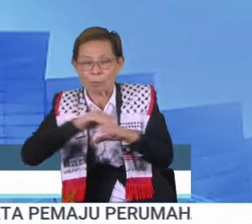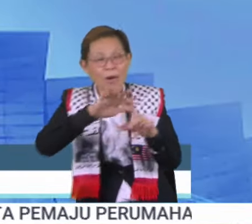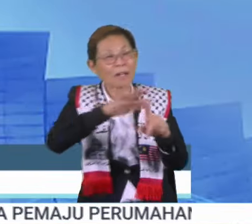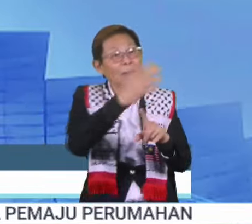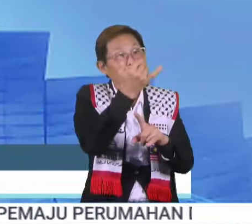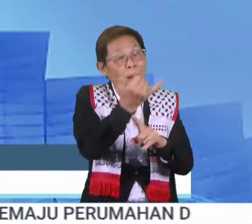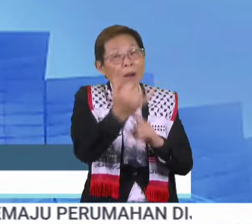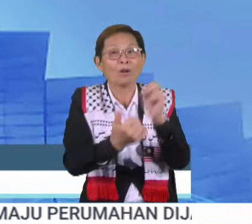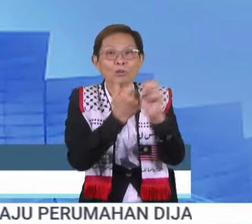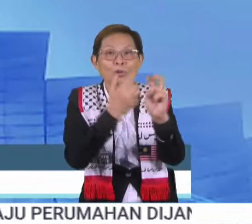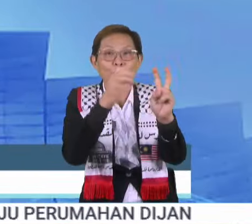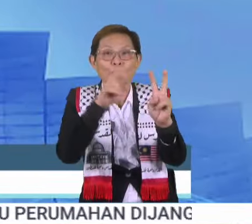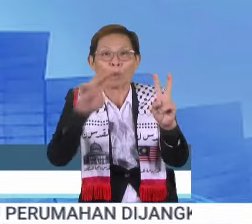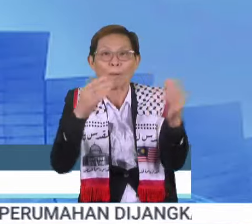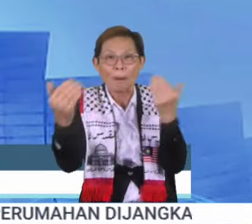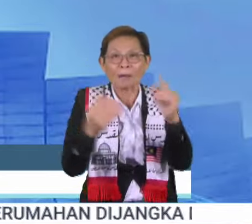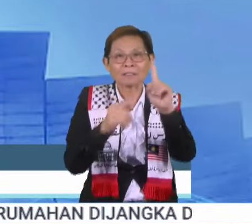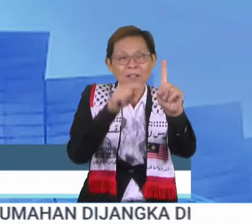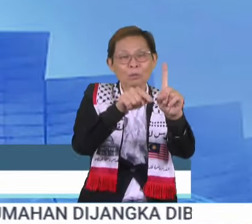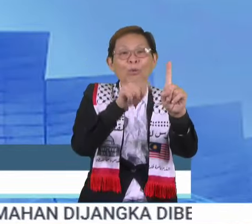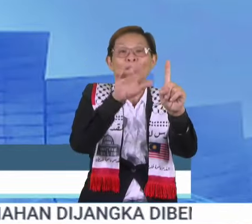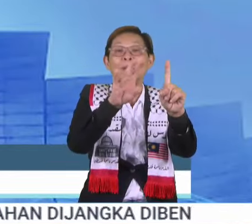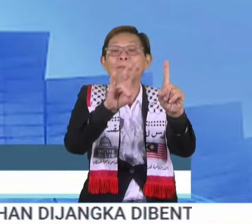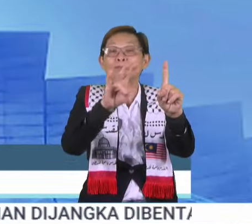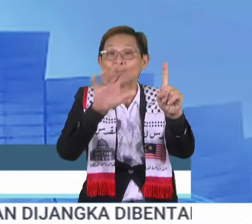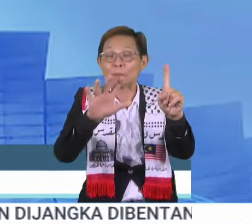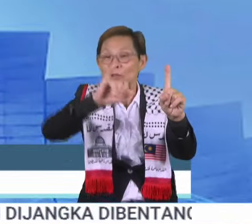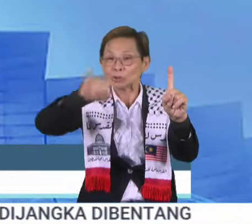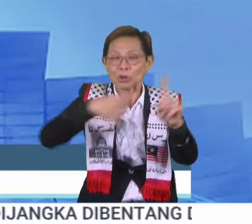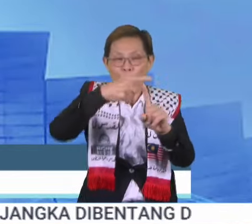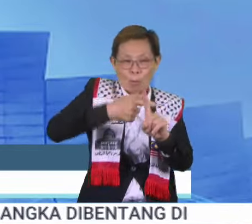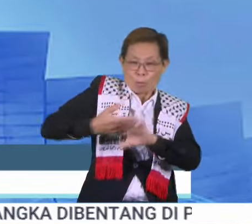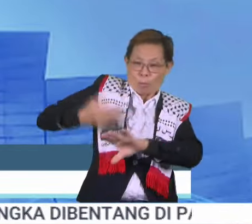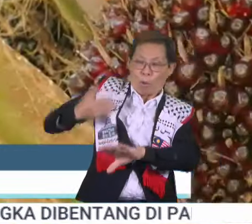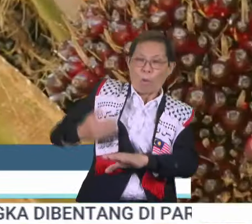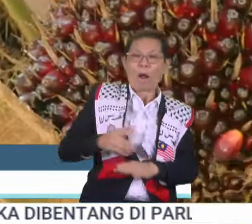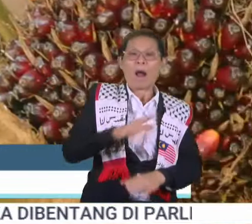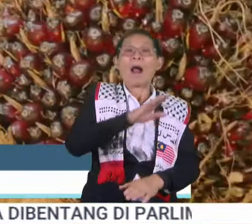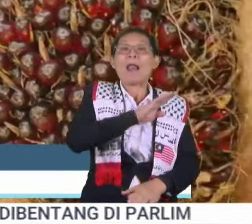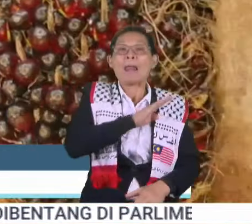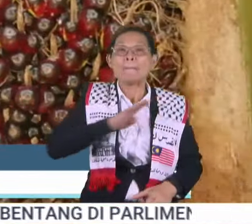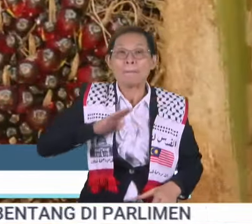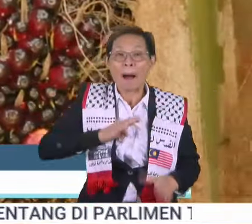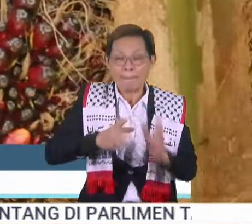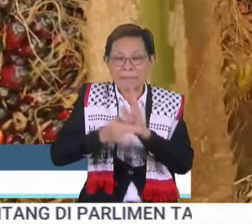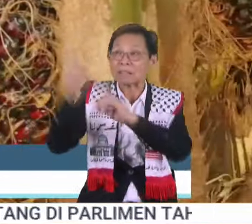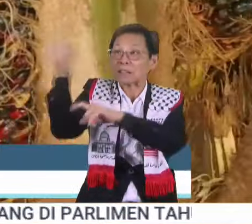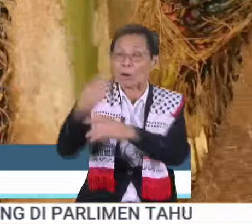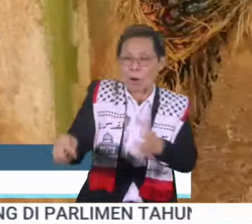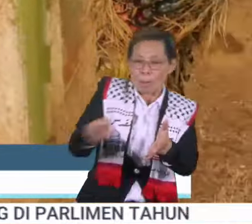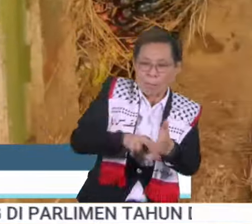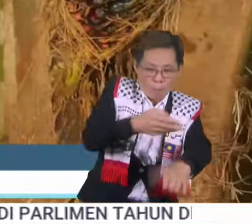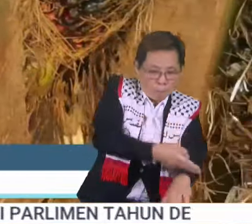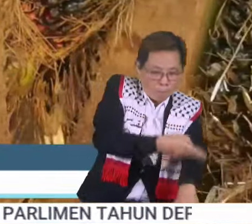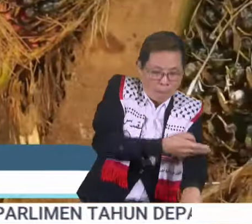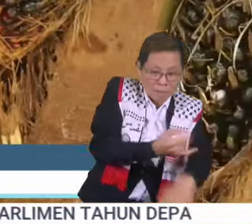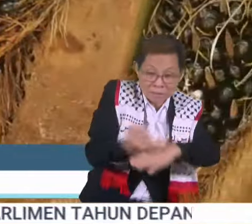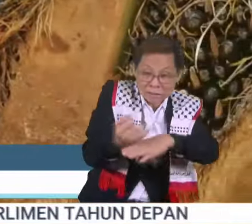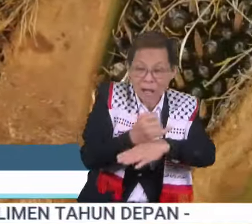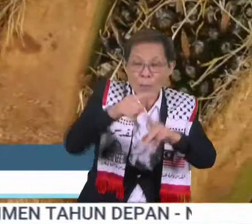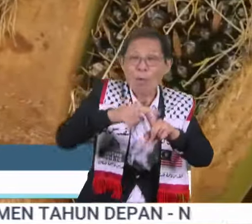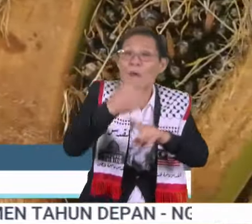2024 berbanding 1.75 juta tan bulan sebelumnya. Lembaga Minyak Sawit memaklumkan laporan prestasi industri bulan